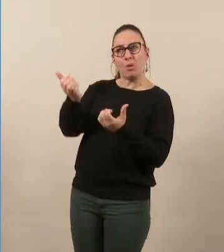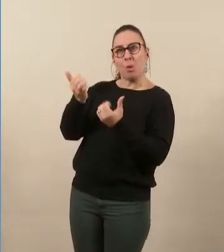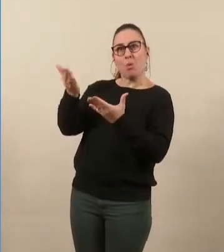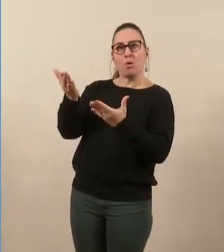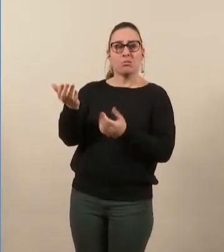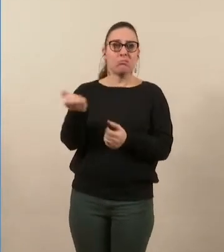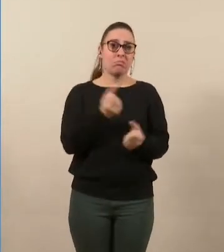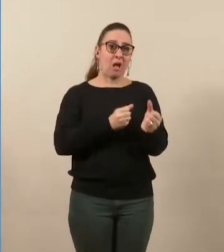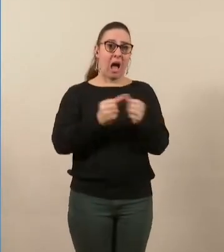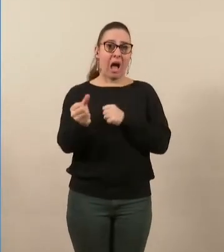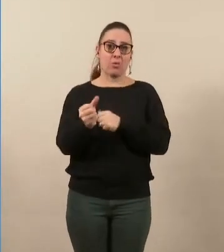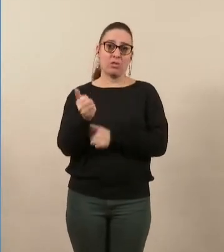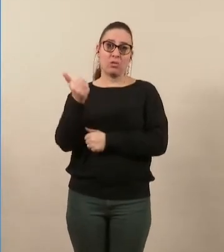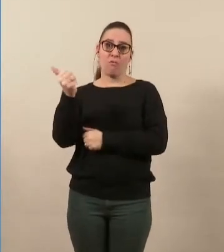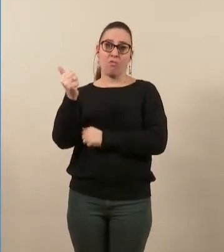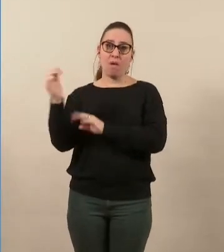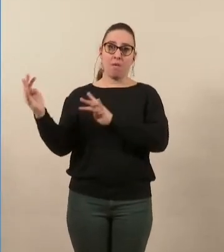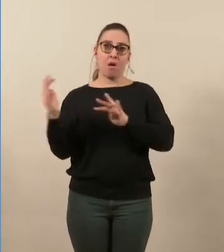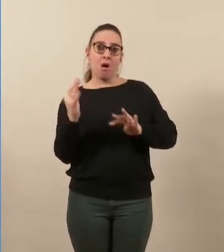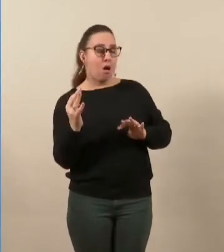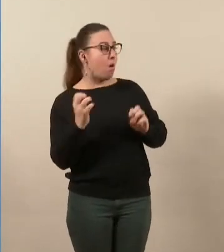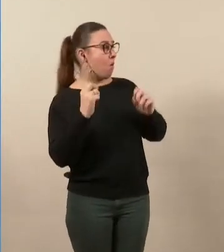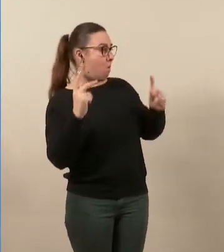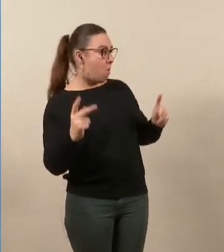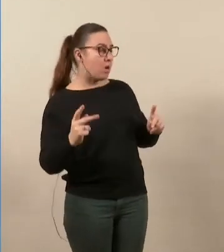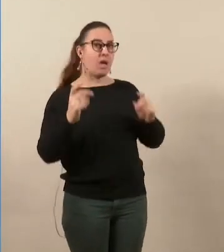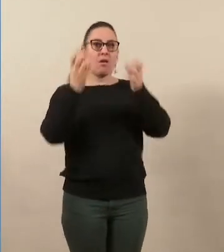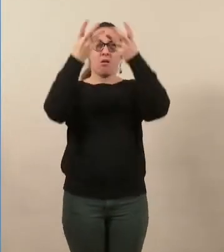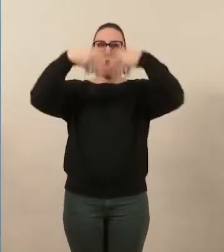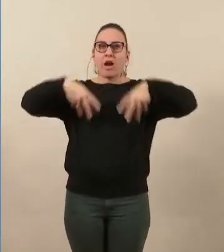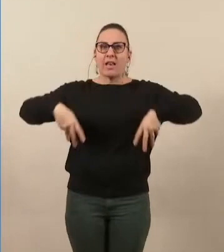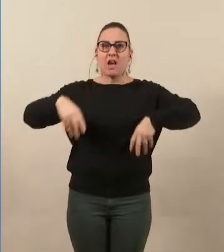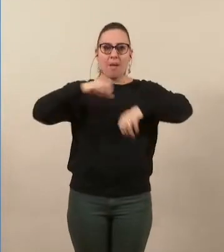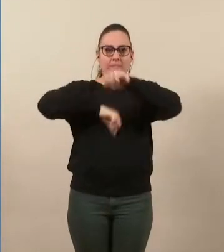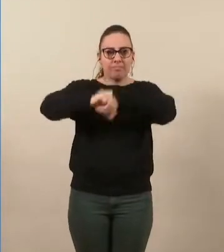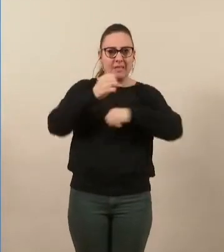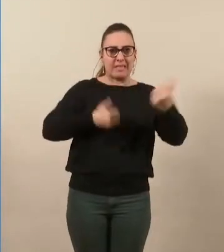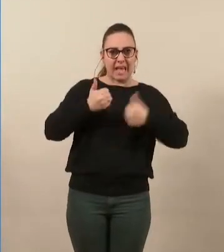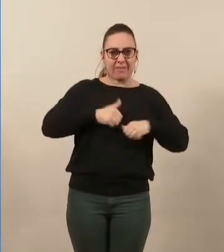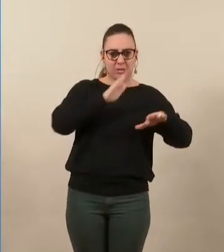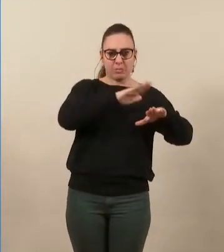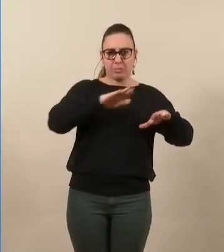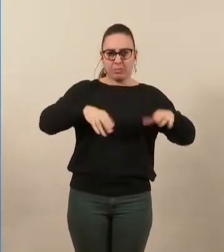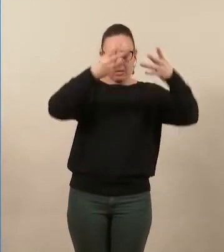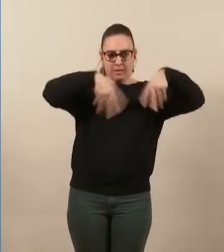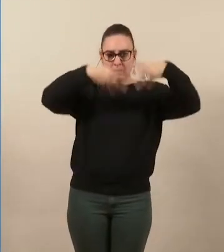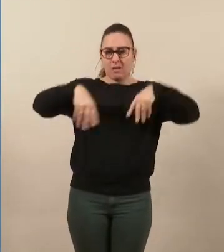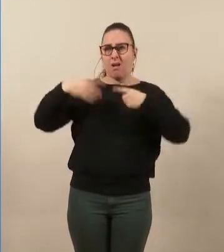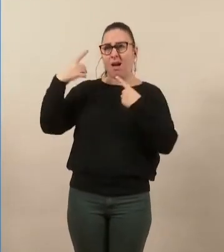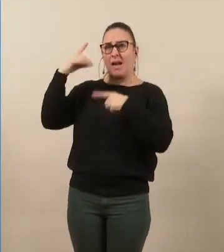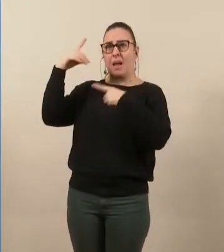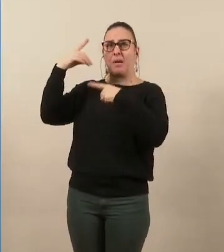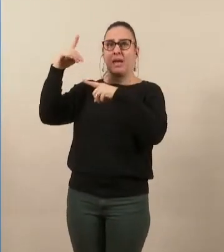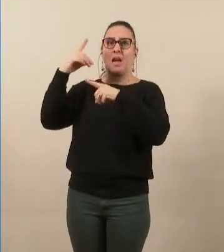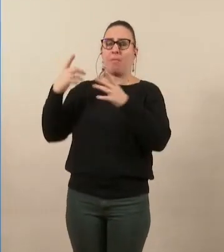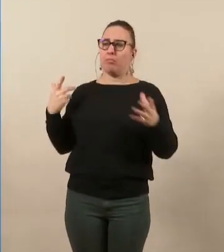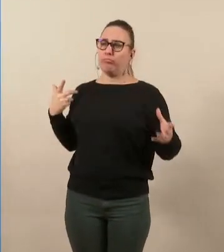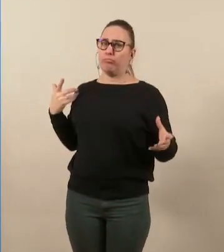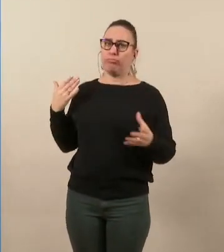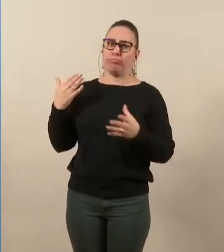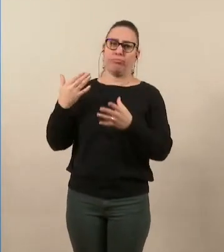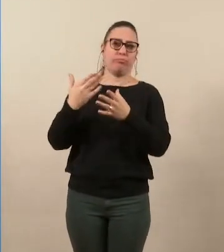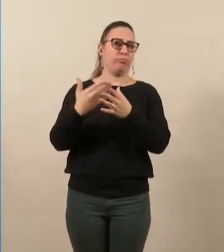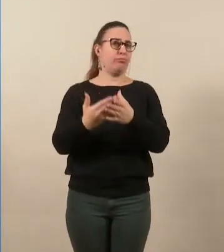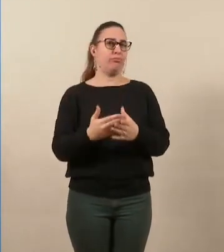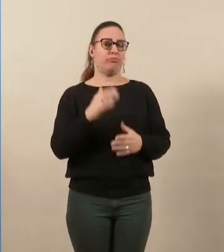faudrait pour cela que vous daigniez nous fournir l'organigramme détaillé, service par service, que nous réclamons en vain depuis le